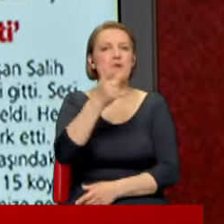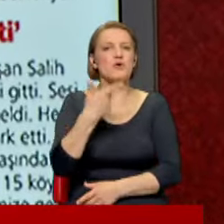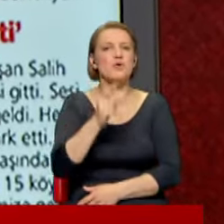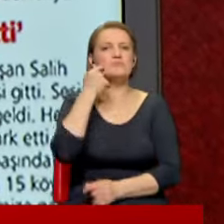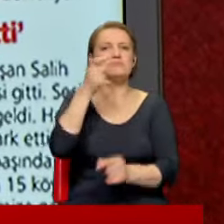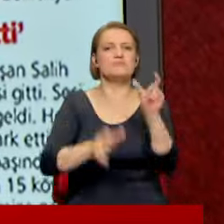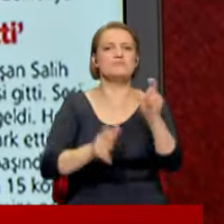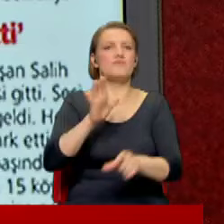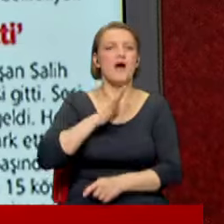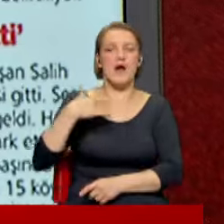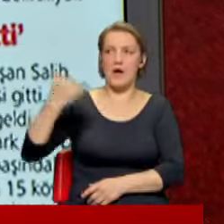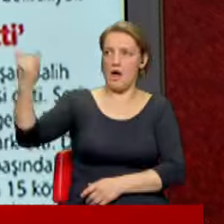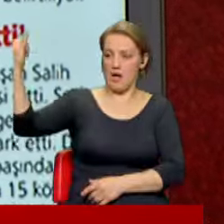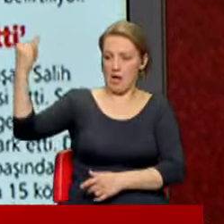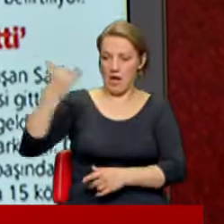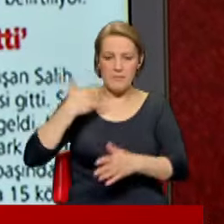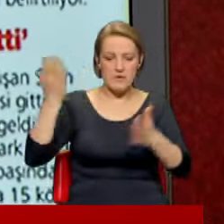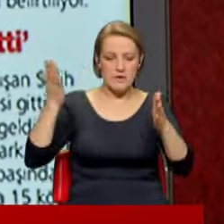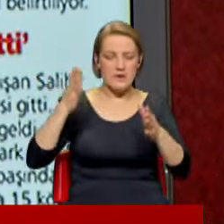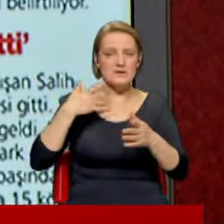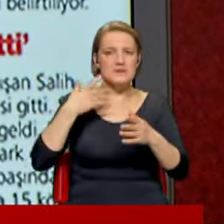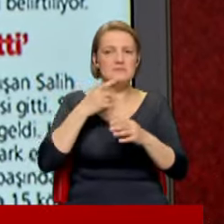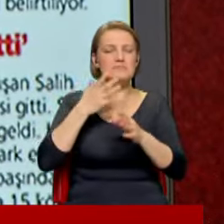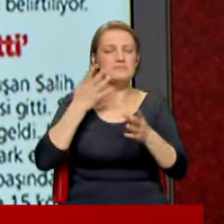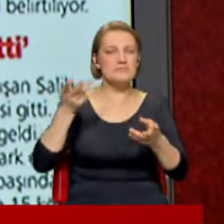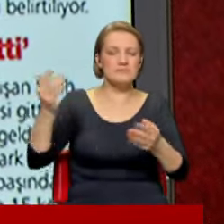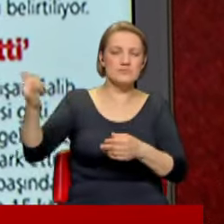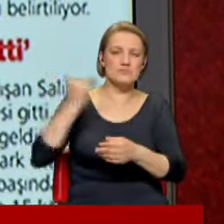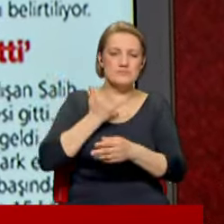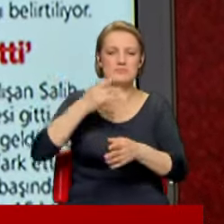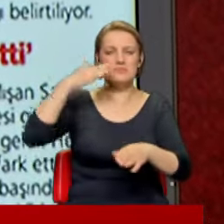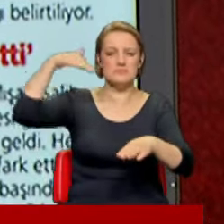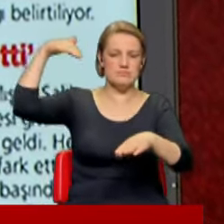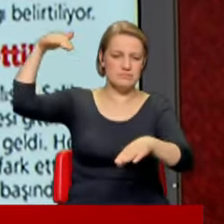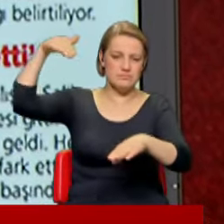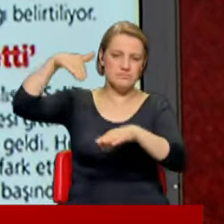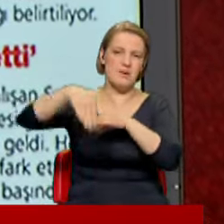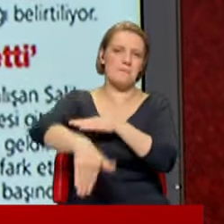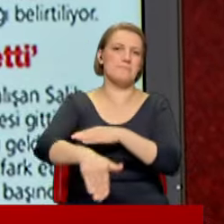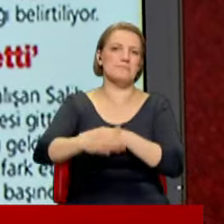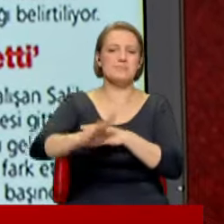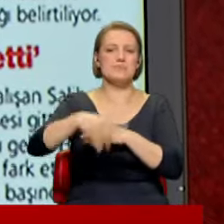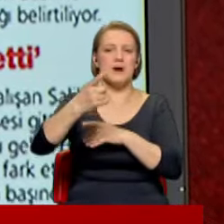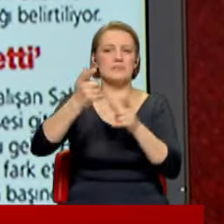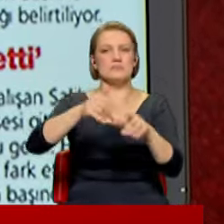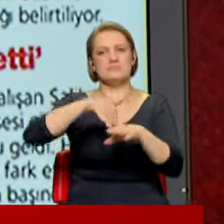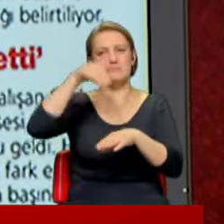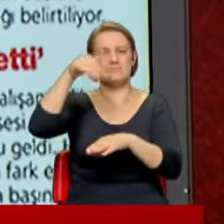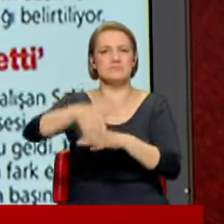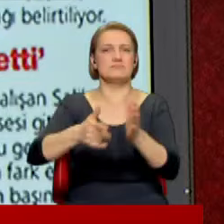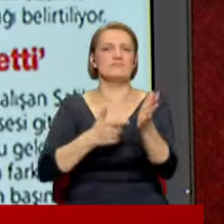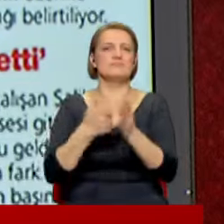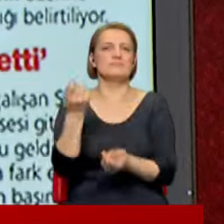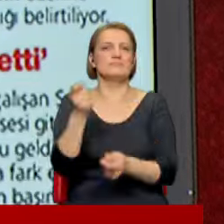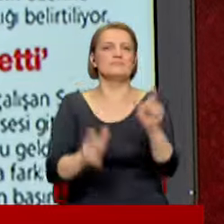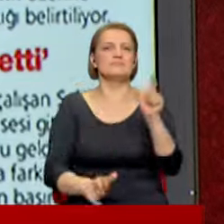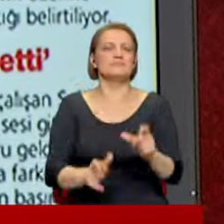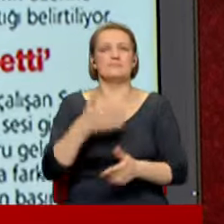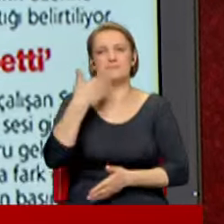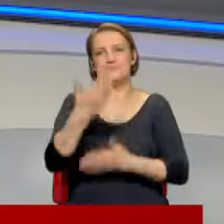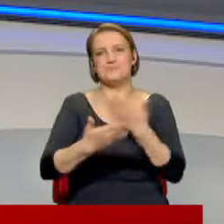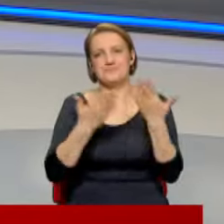Bize doğru geliyordu. Üzerimize düşmesin diye yüzüstü aşağı inerek düştü dedi diyor. O tarlada çalışan bir